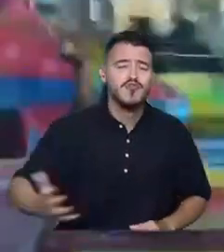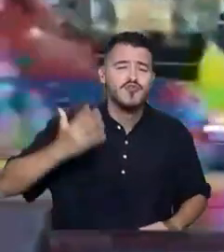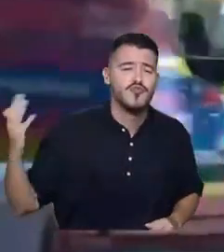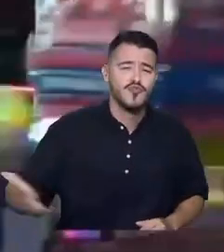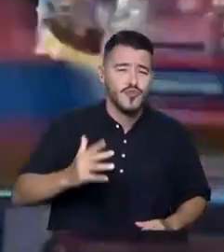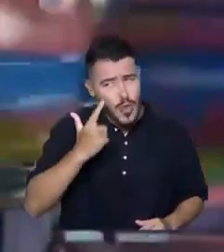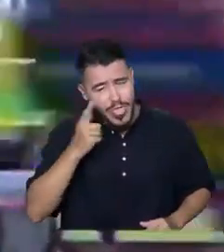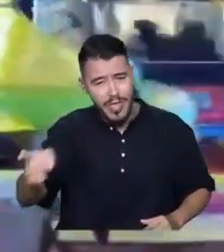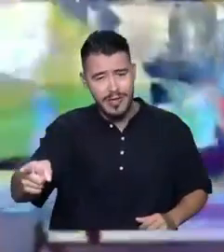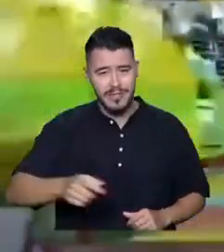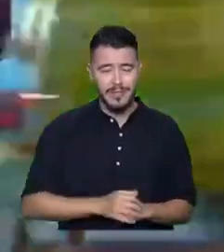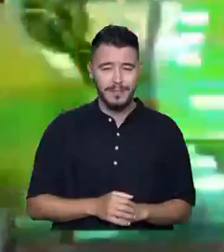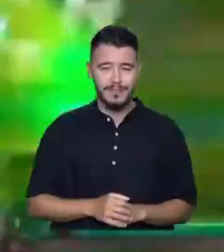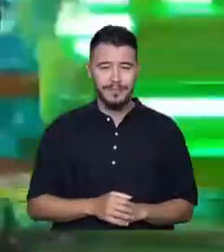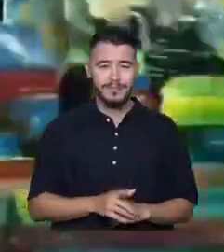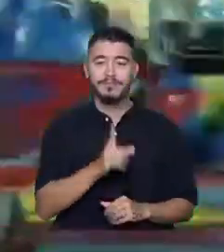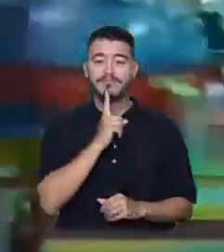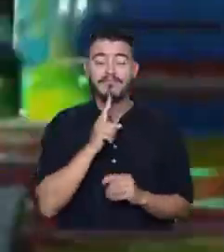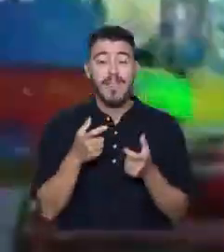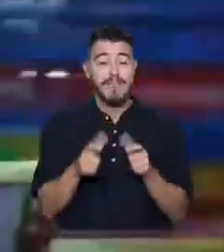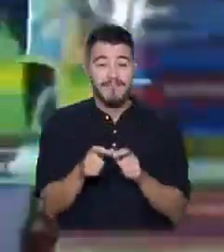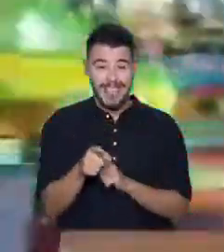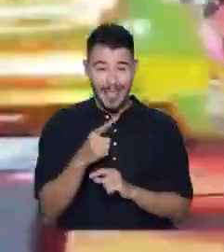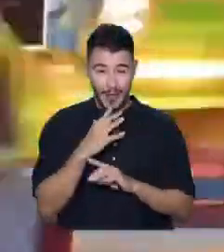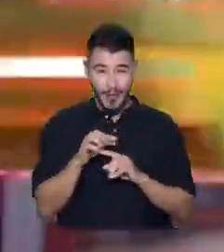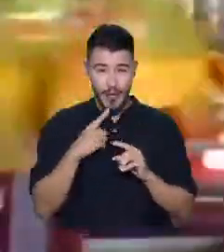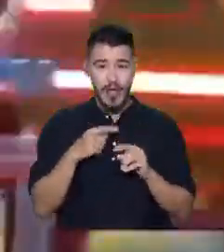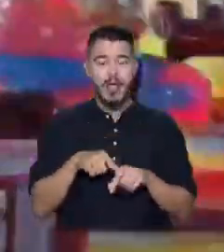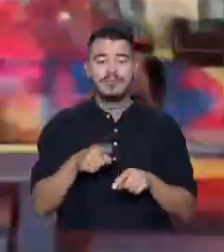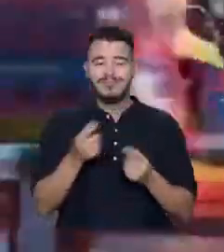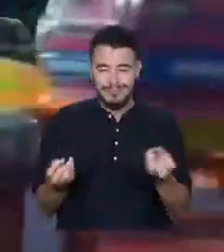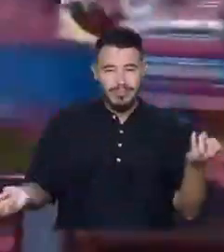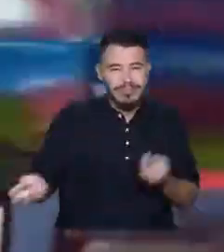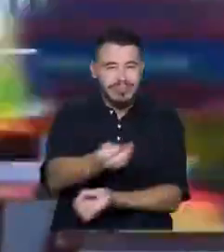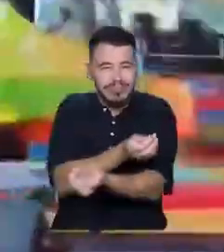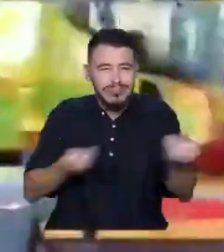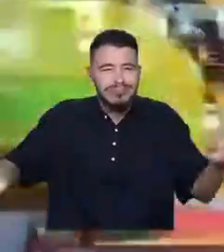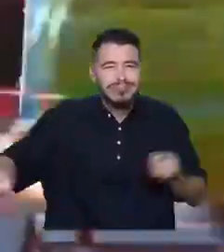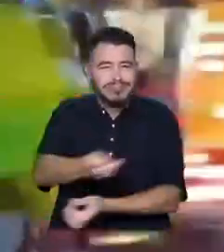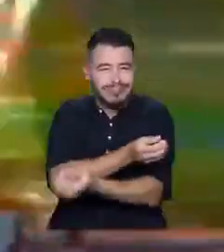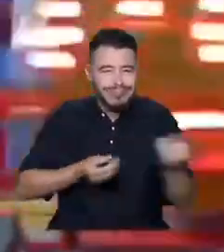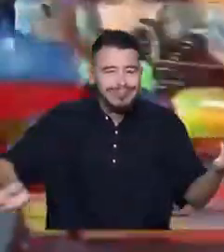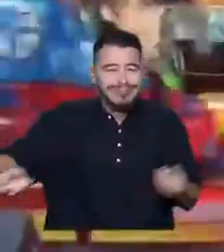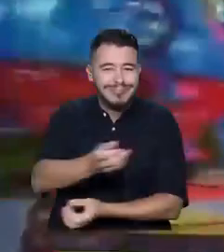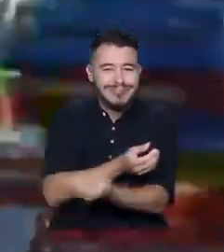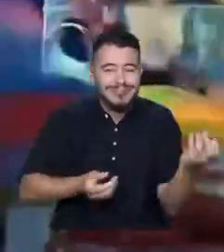Σε αυτό το βίντεο που έστειλε στο Live News τηλεθεατής, βλέπουμε το μοιραίο παιχνίδι 20 λεπτά πριν το δυστύχημα.